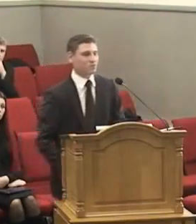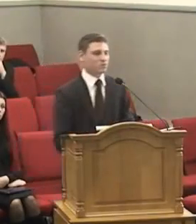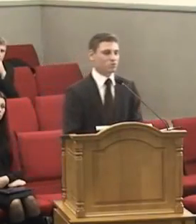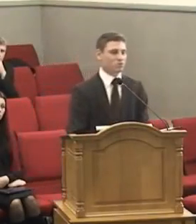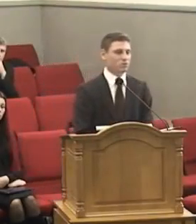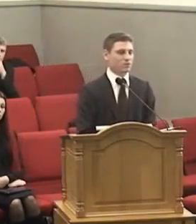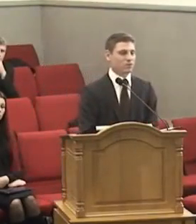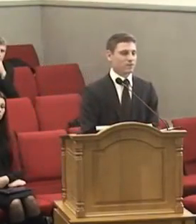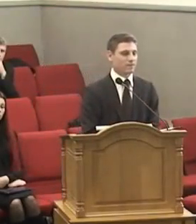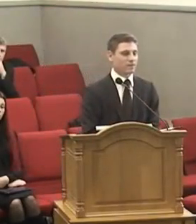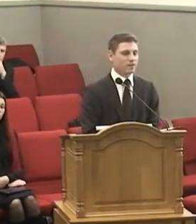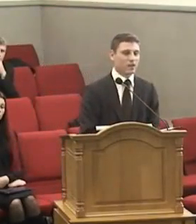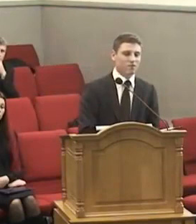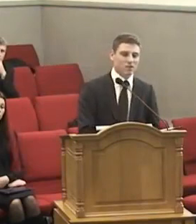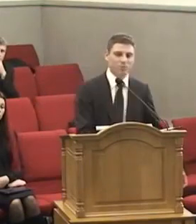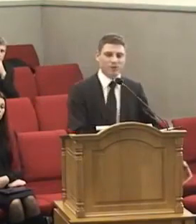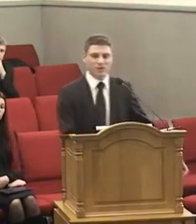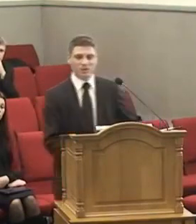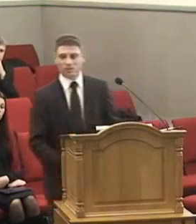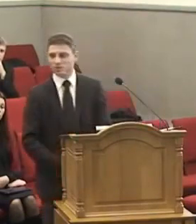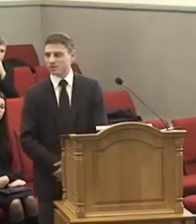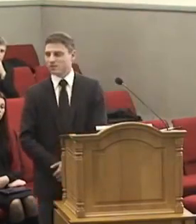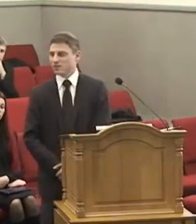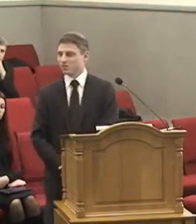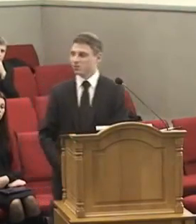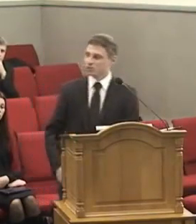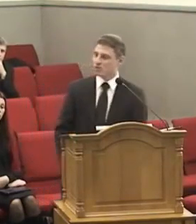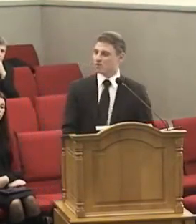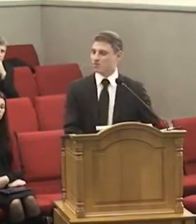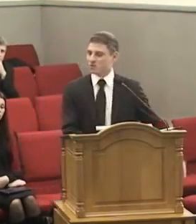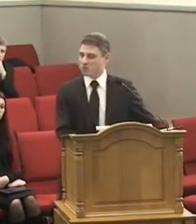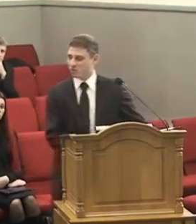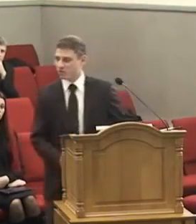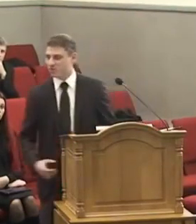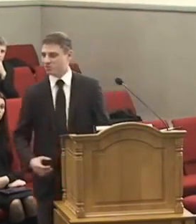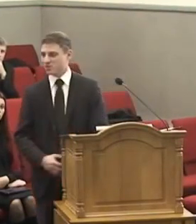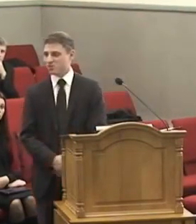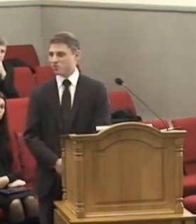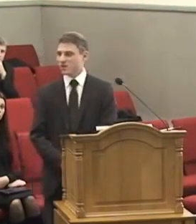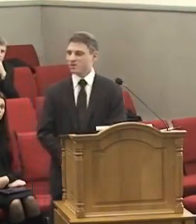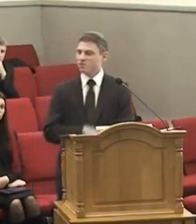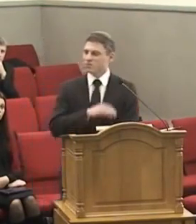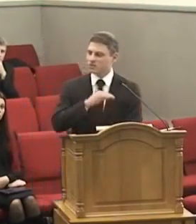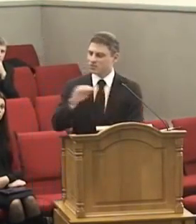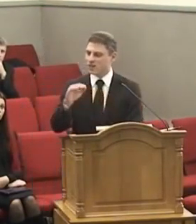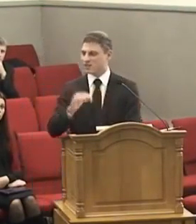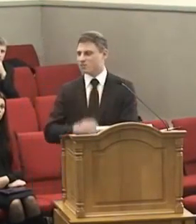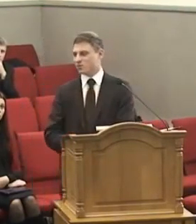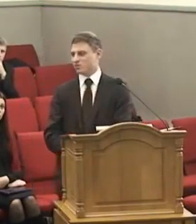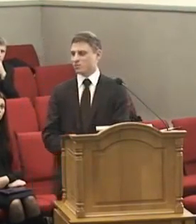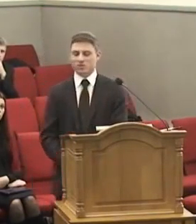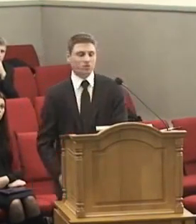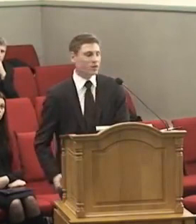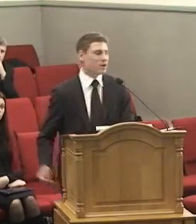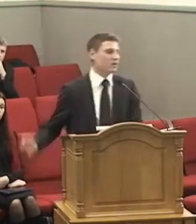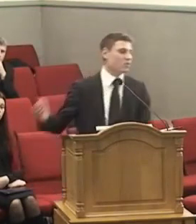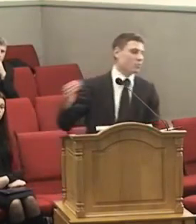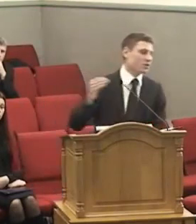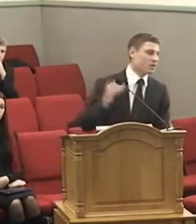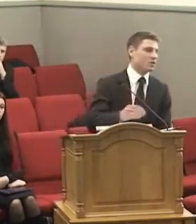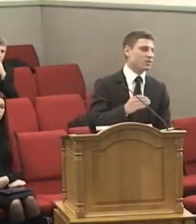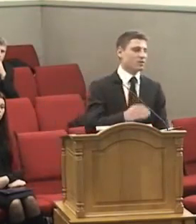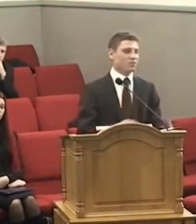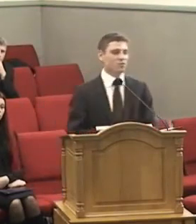світу цього. І навіть якби Ірод пішов і поклонився Йому, він би не втратив би свій престол, а